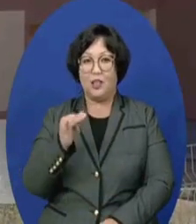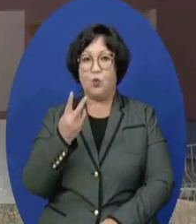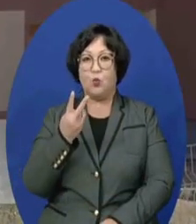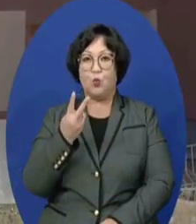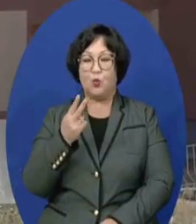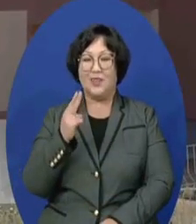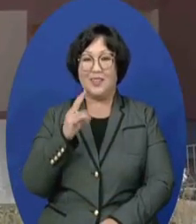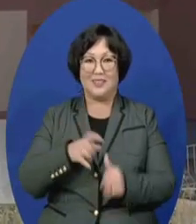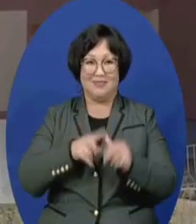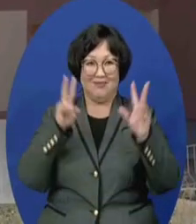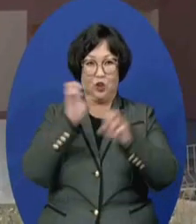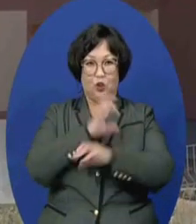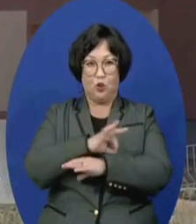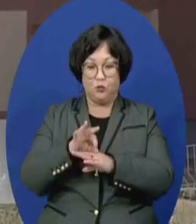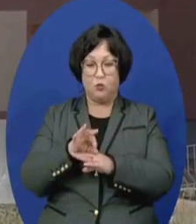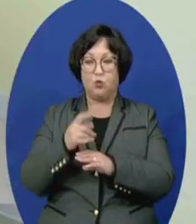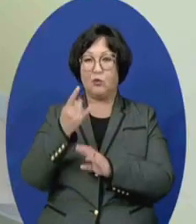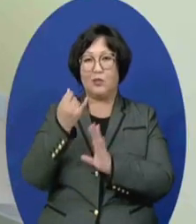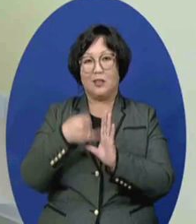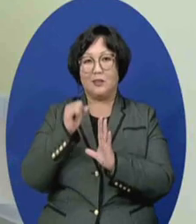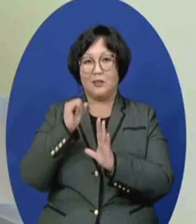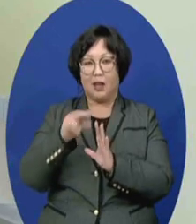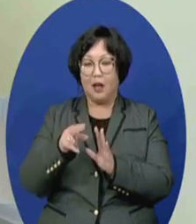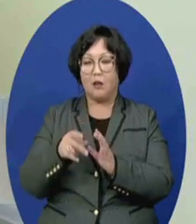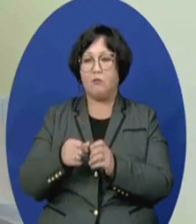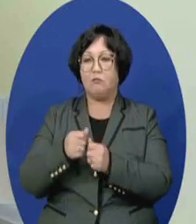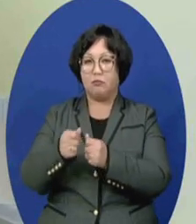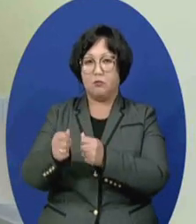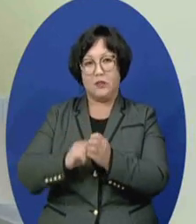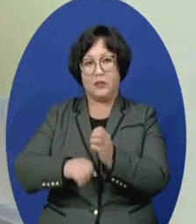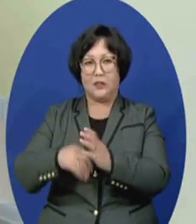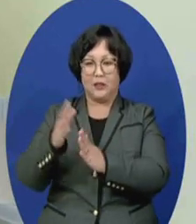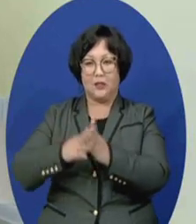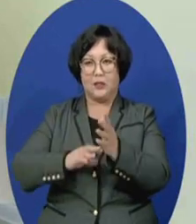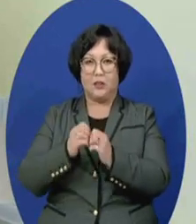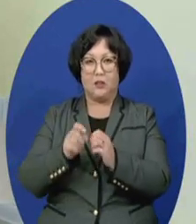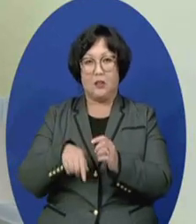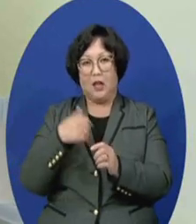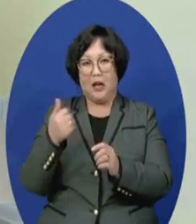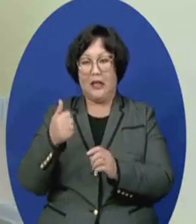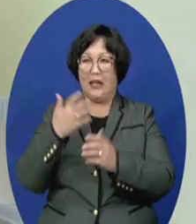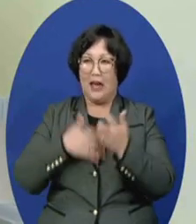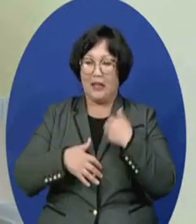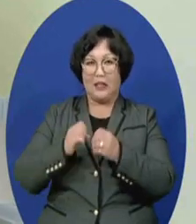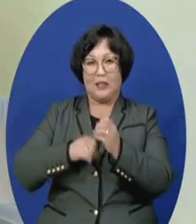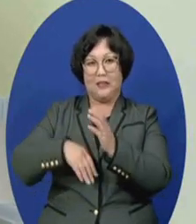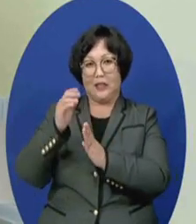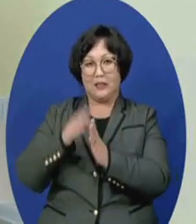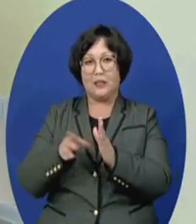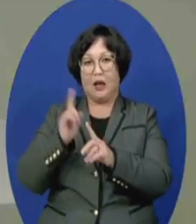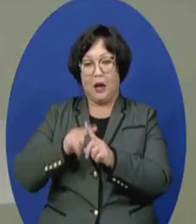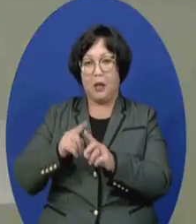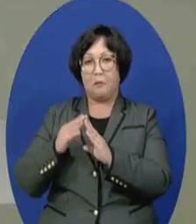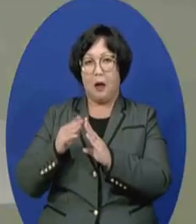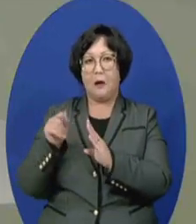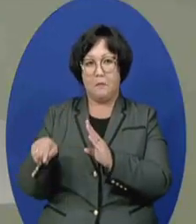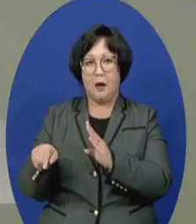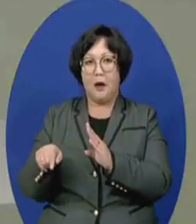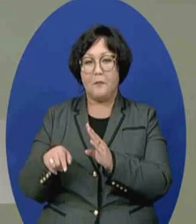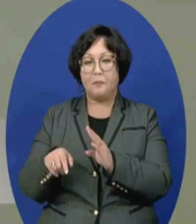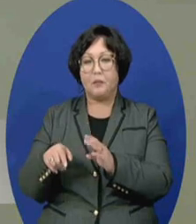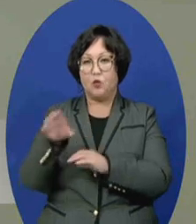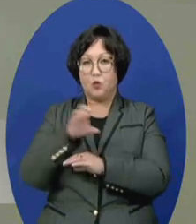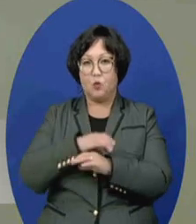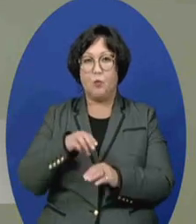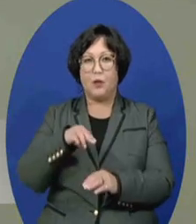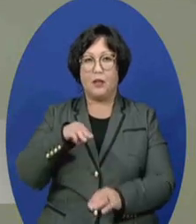сая төгрөгөөр засч өгчээ. Харин нөгөө байр нь зөөврийн ус хэрэглэдэг учраас яаралтай засварт оруулах шаардлагатайг сургуулийн удирдлага хэлжүүлээ.